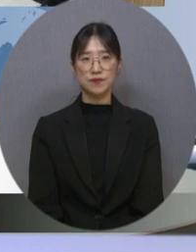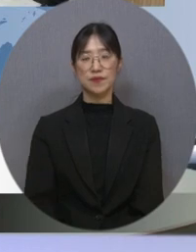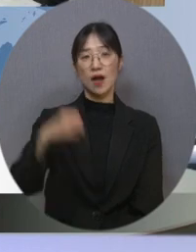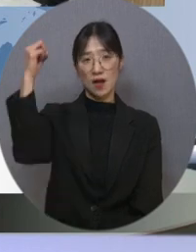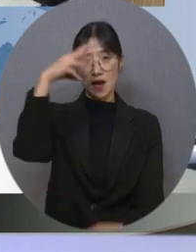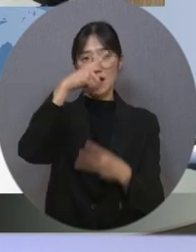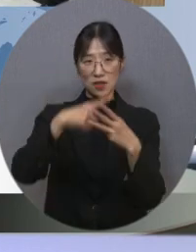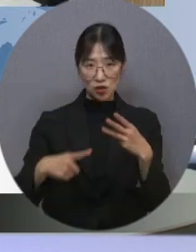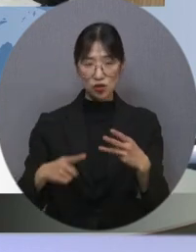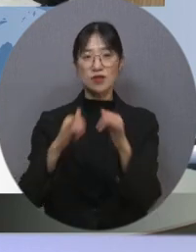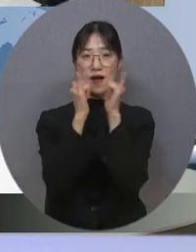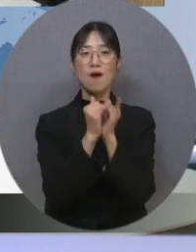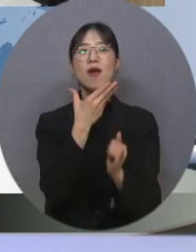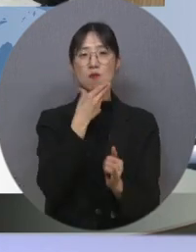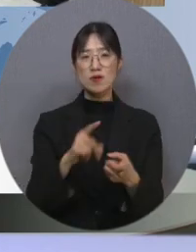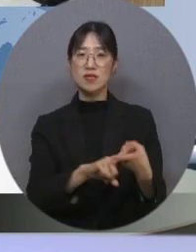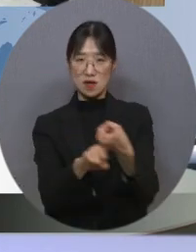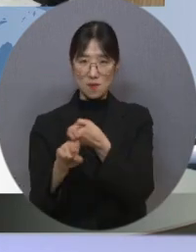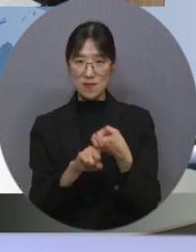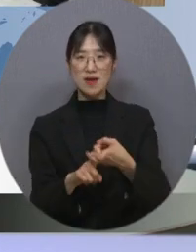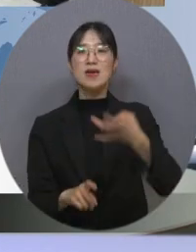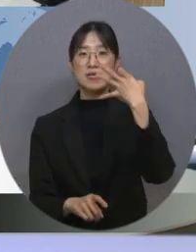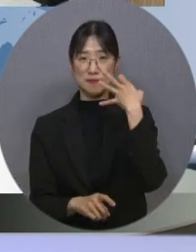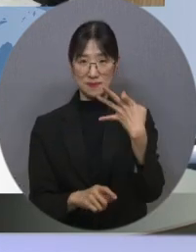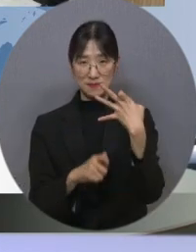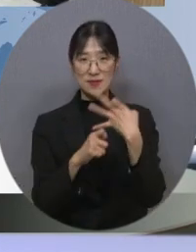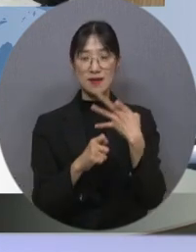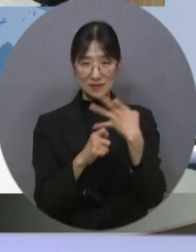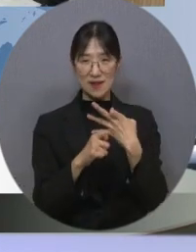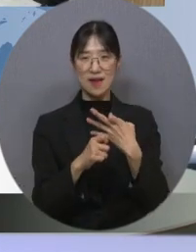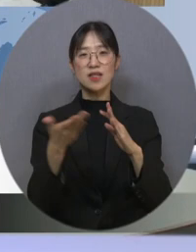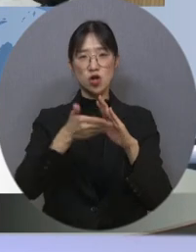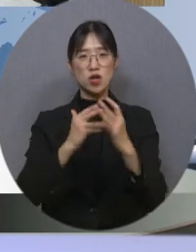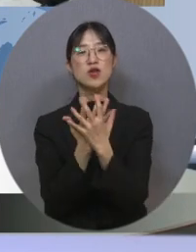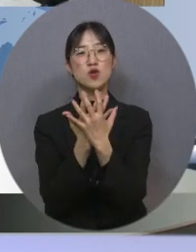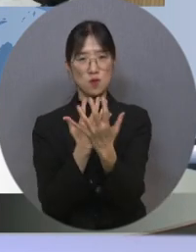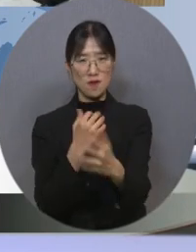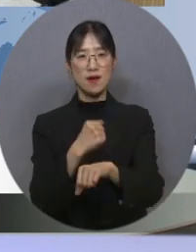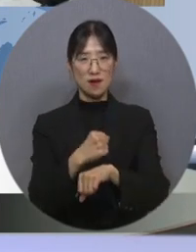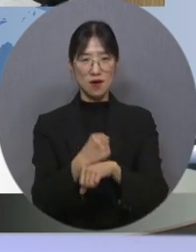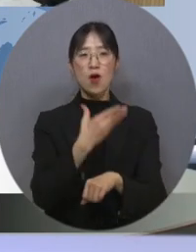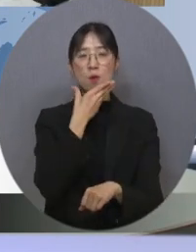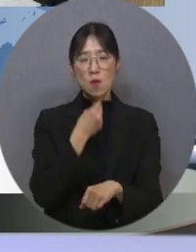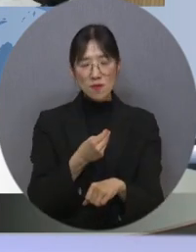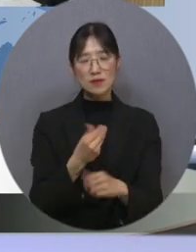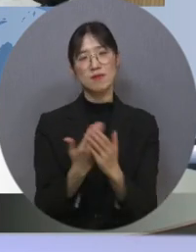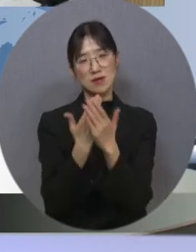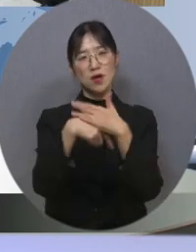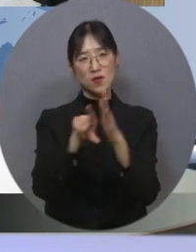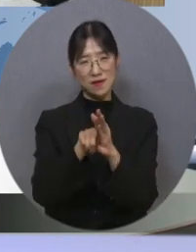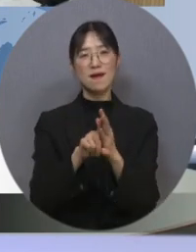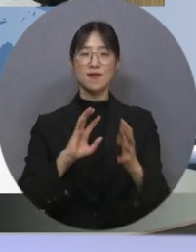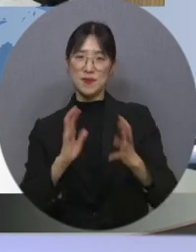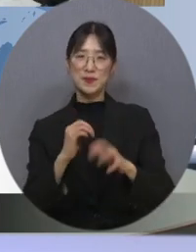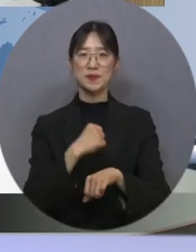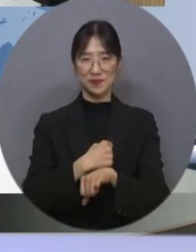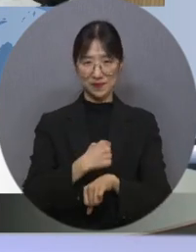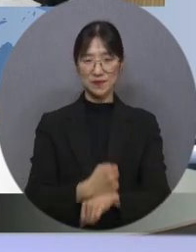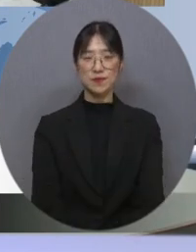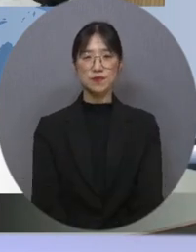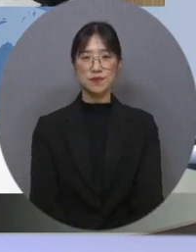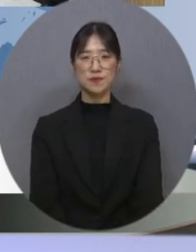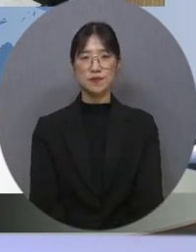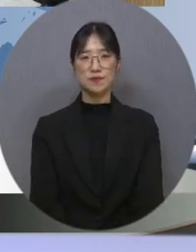양주시 사회복지협의회가 제14차 정기총회를 갖고 복지발전을 위한 다양한 논의를 나눴습니다 보도에